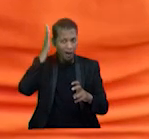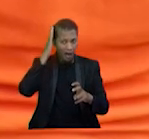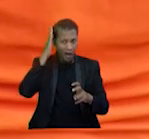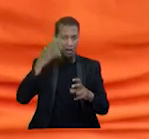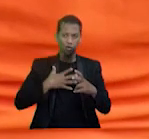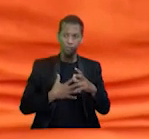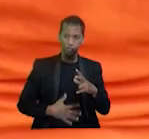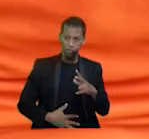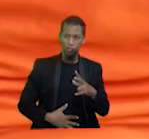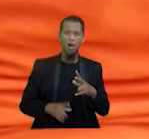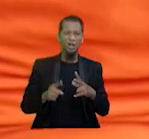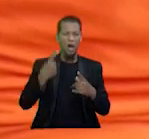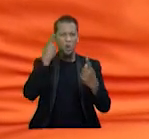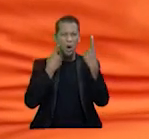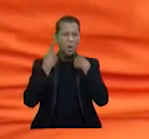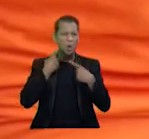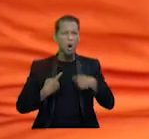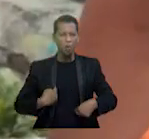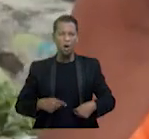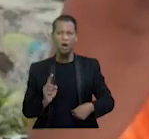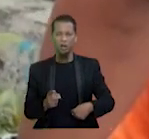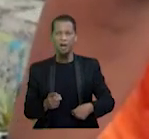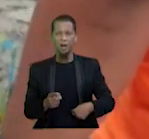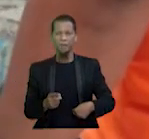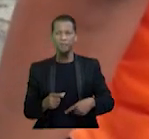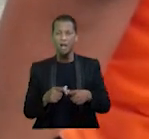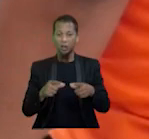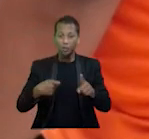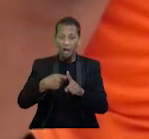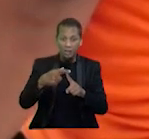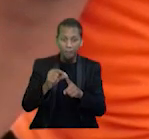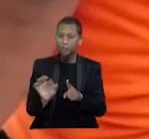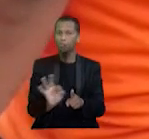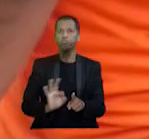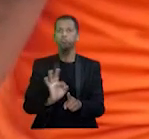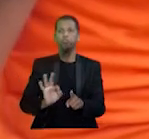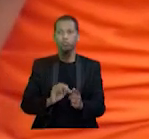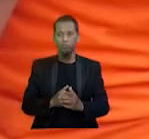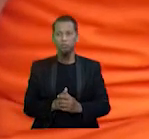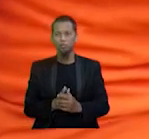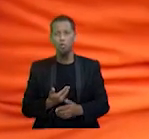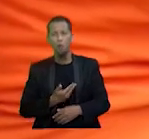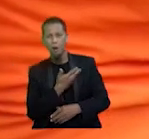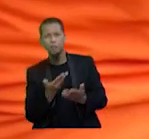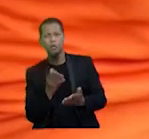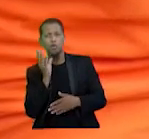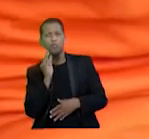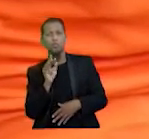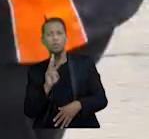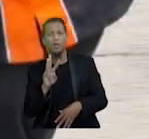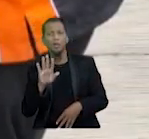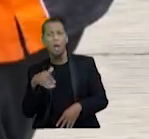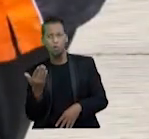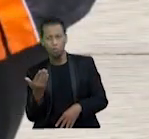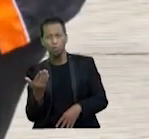bagian tubuh. Tidak ditemukan kartu identitas. Korban diperkirakan berusia 35 tahun dengan